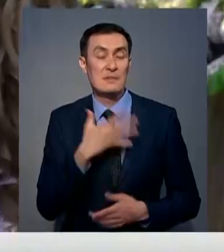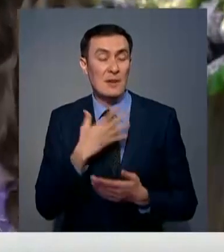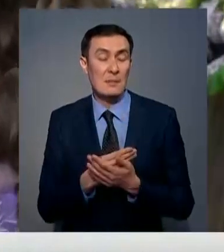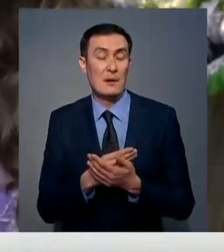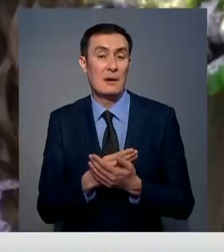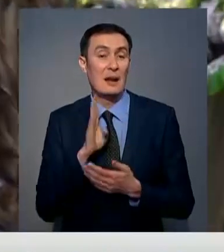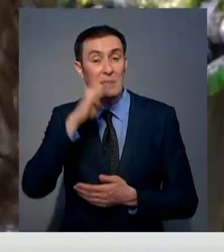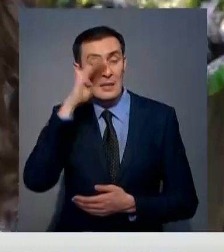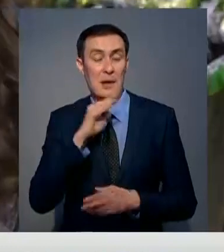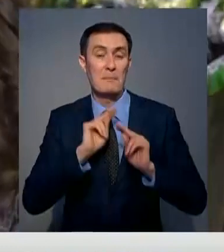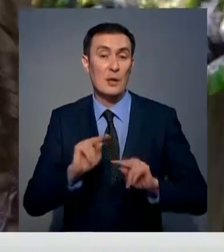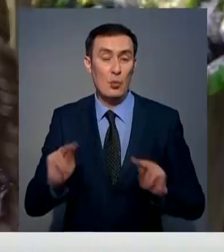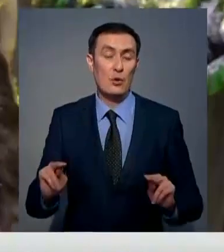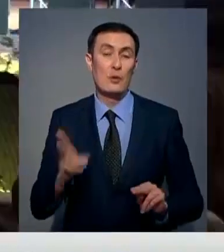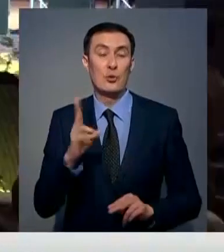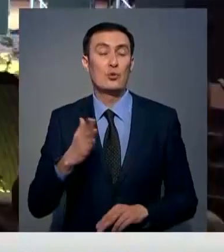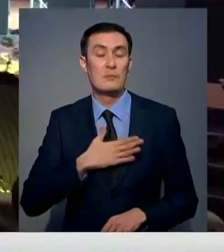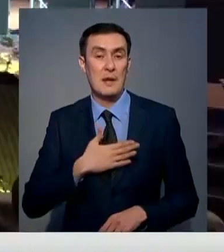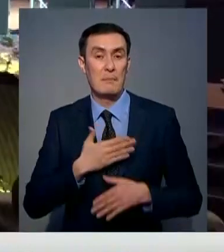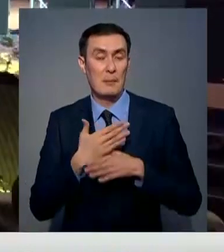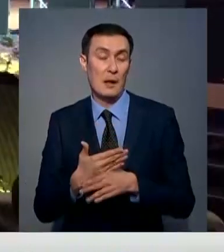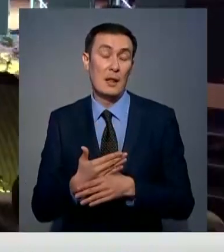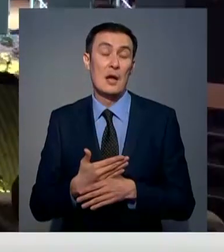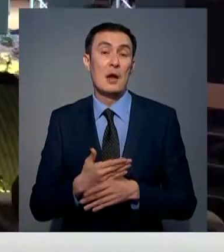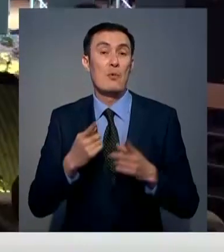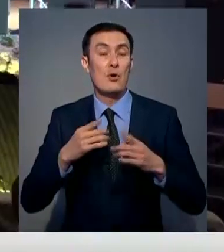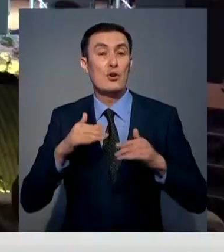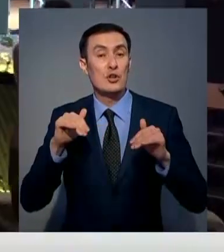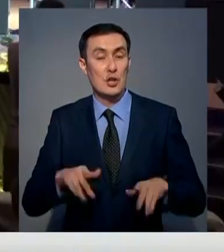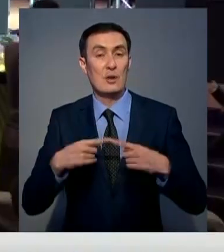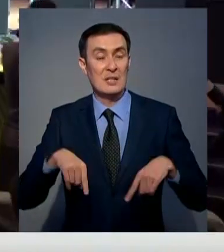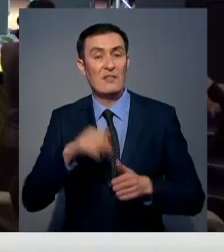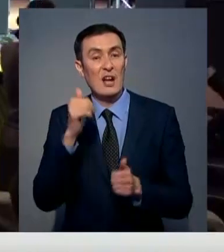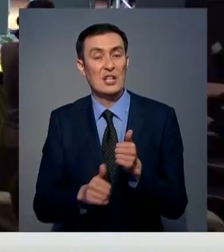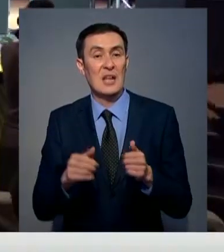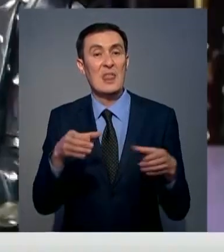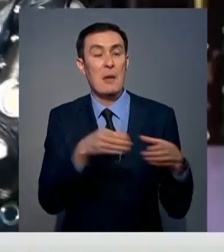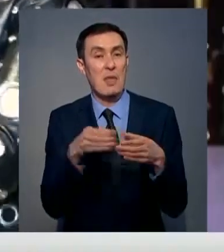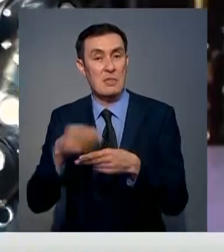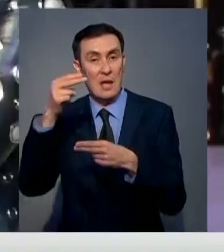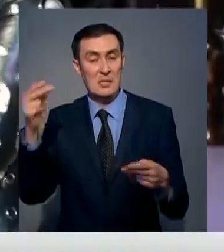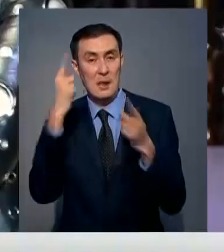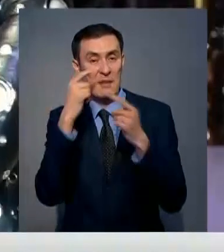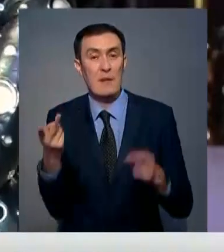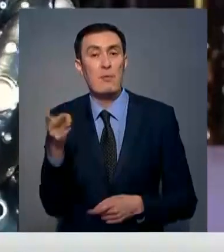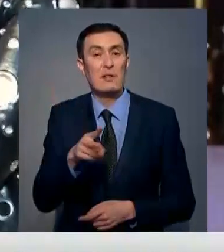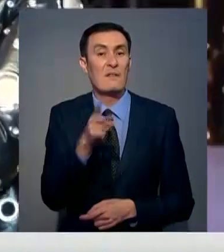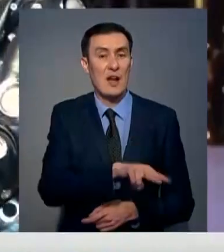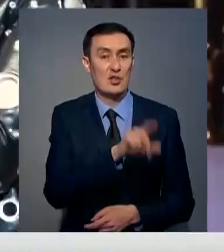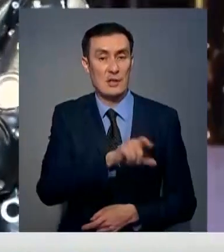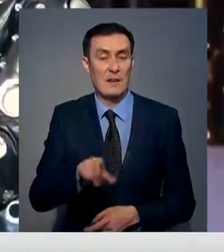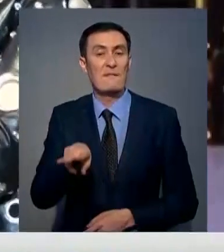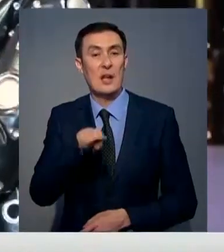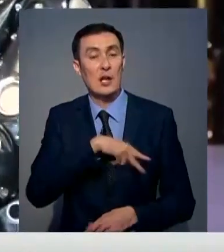своим благодарна, педагогам, всем, кто за меня болел. По решению организаторов, в каждой номинации победителями объявили по 2 человека. И в